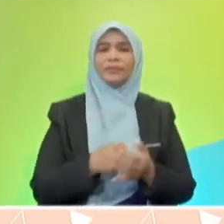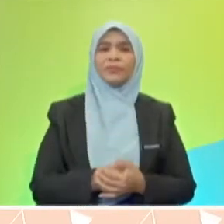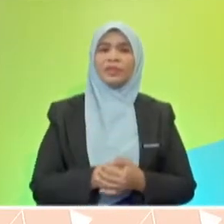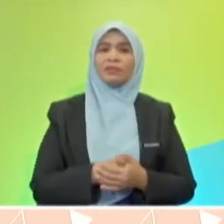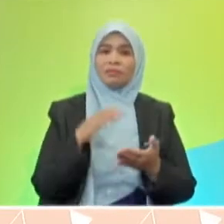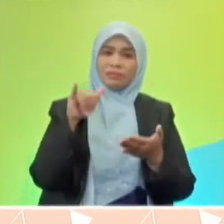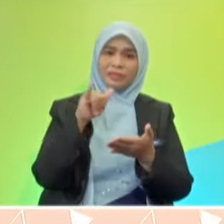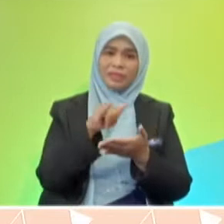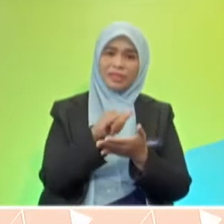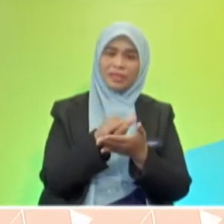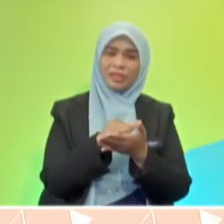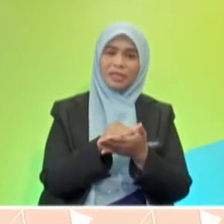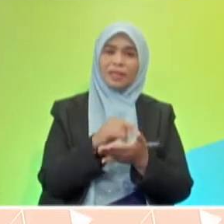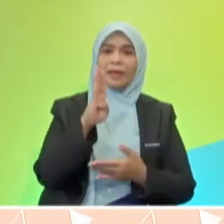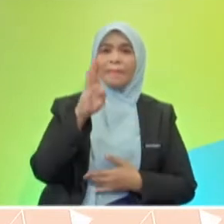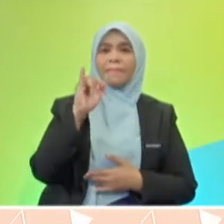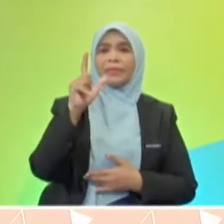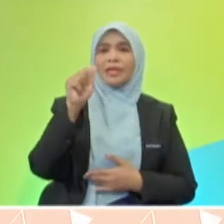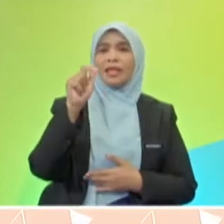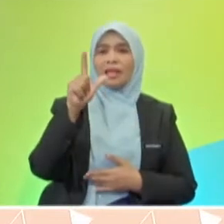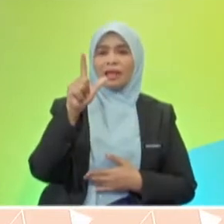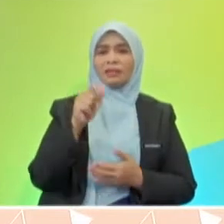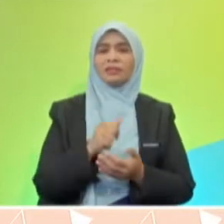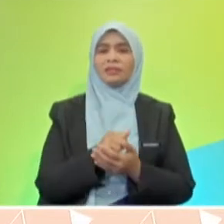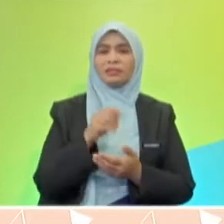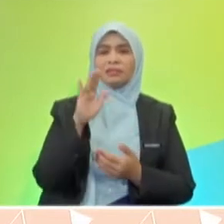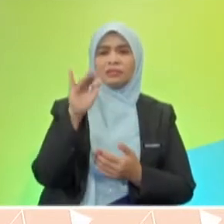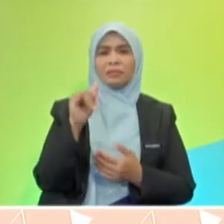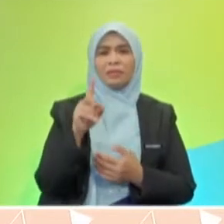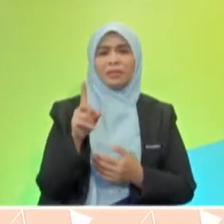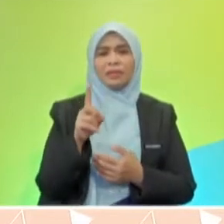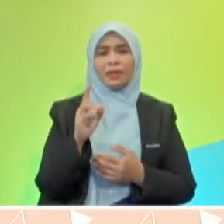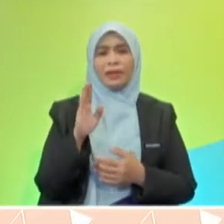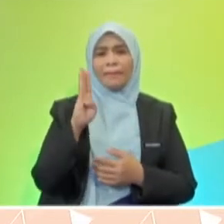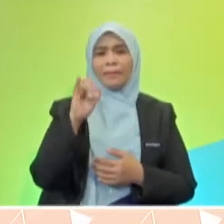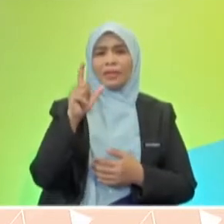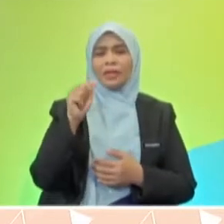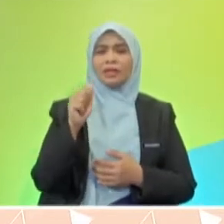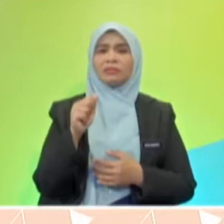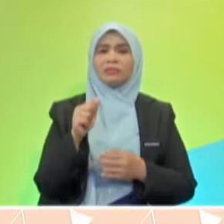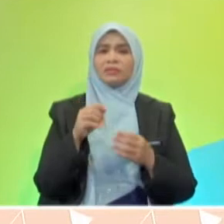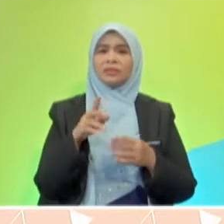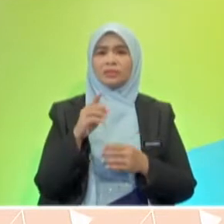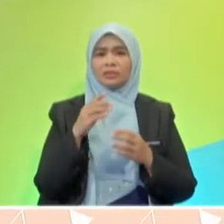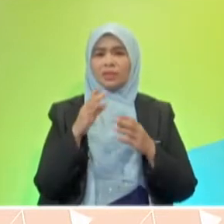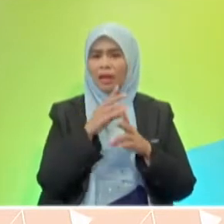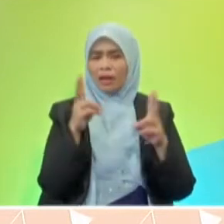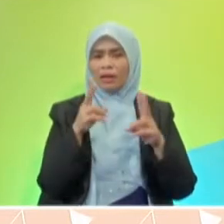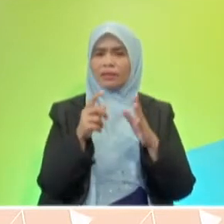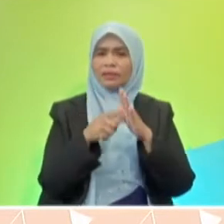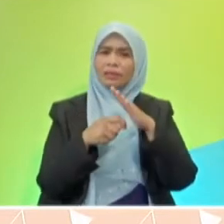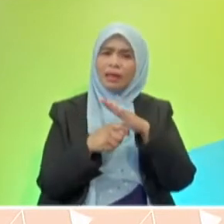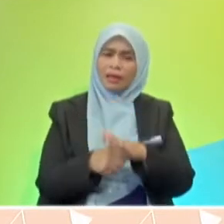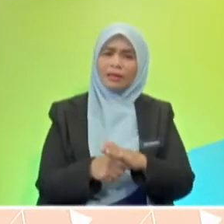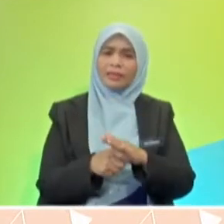yaitu Bilal bin Rabah yang mana binal birabbah ini dalam keadaan tertekan di